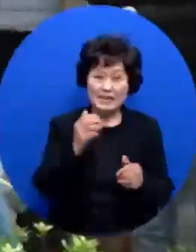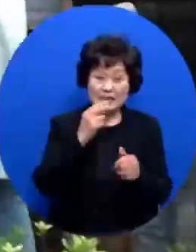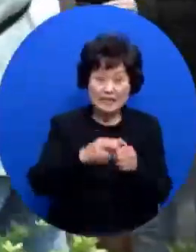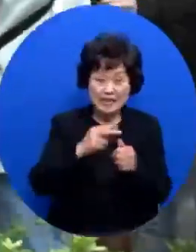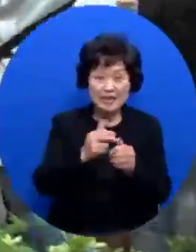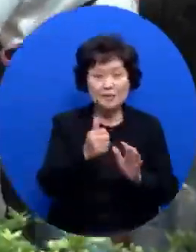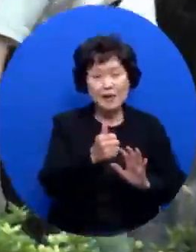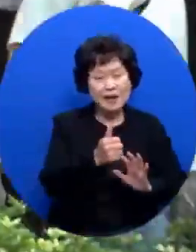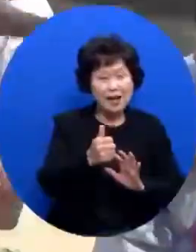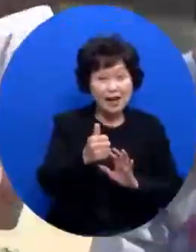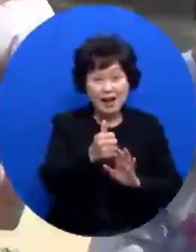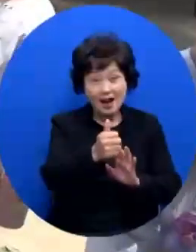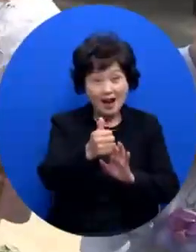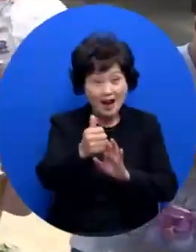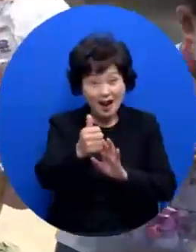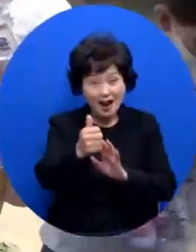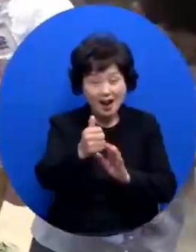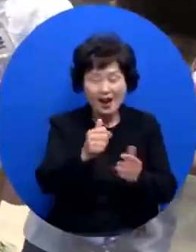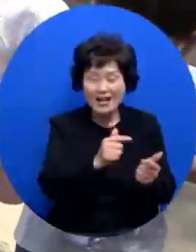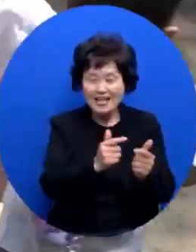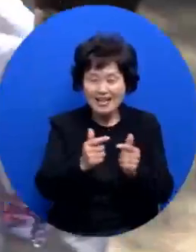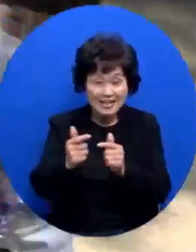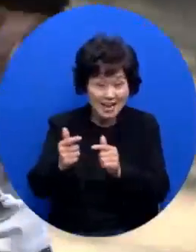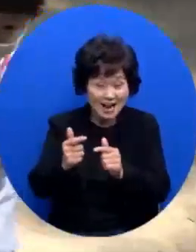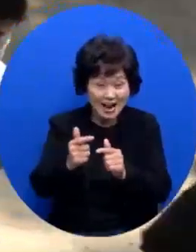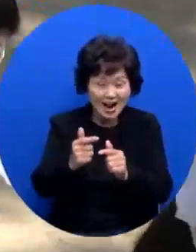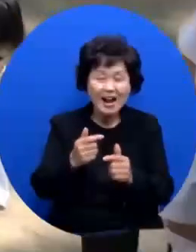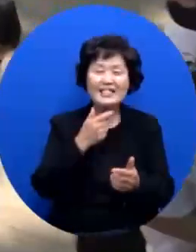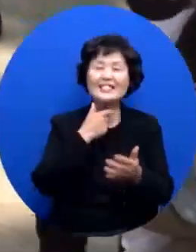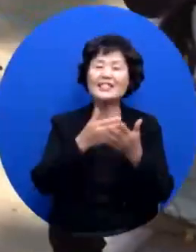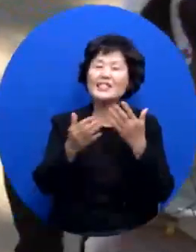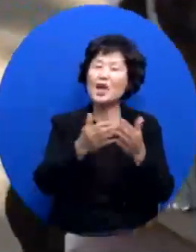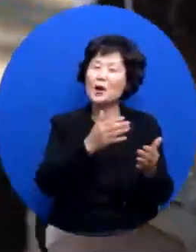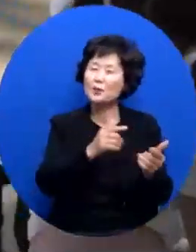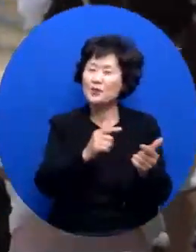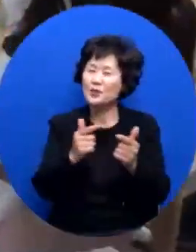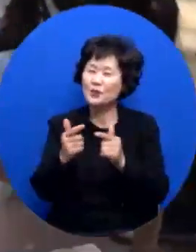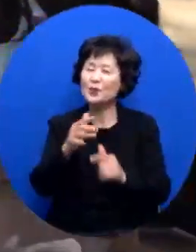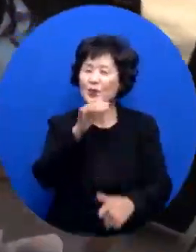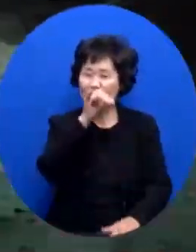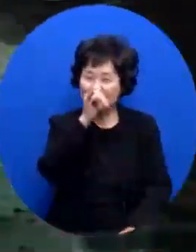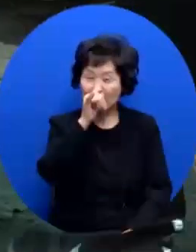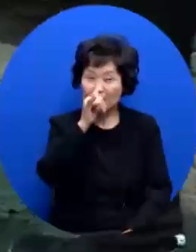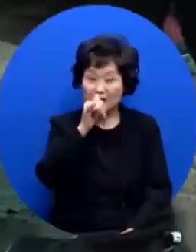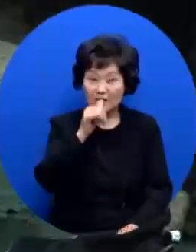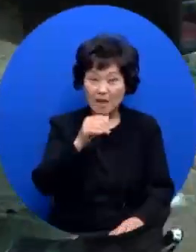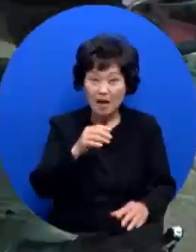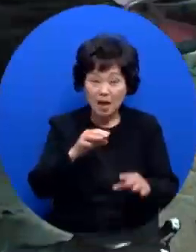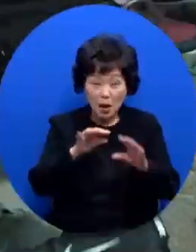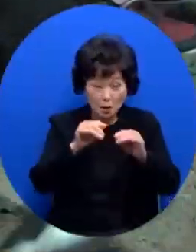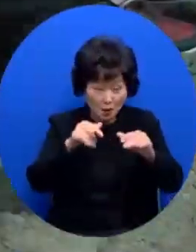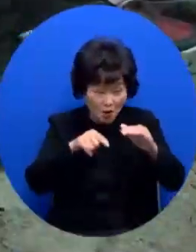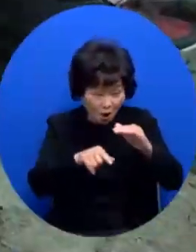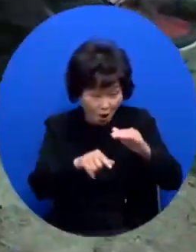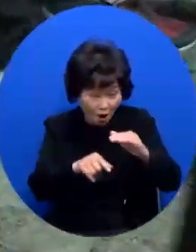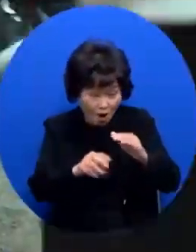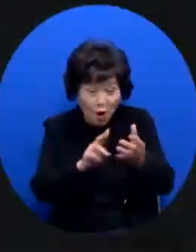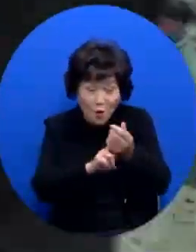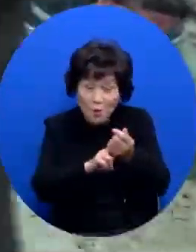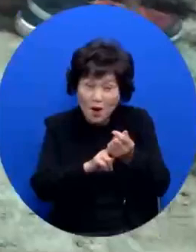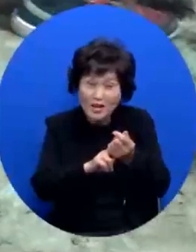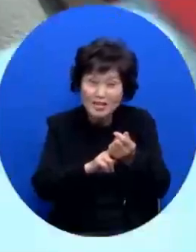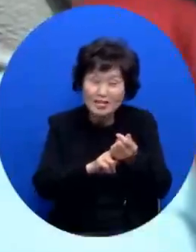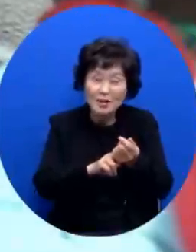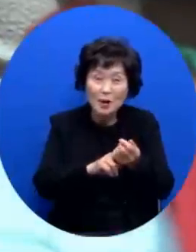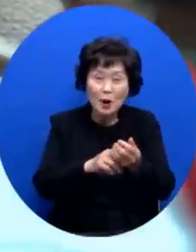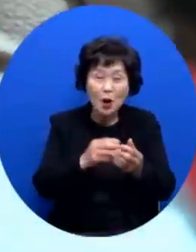이동하다 보면 다양한 부스도 체험할 수 있습니다. 꽃잎으로 책갈피 만들기, 모래 속에 숨은 보물찾기 등 자연을 느낄